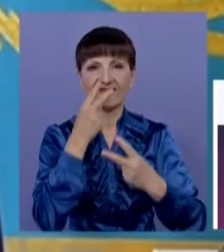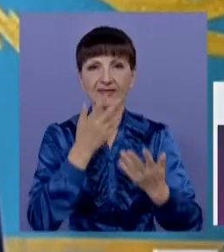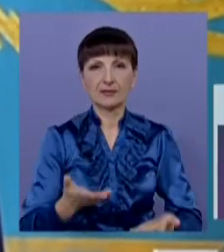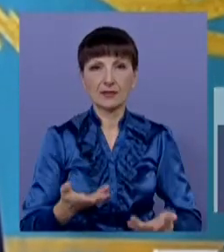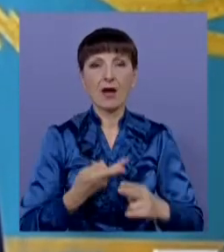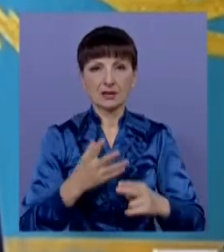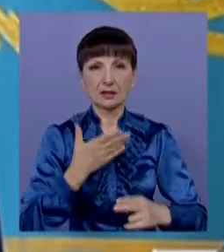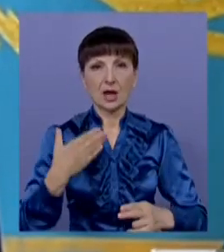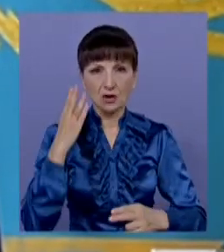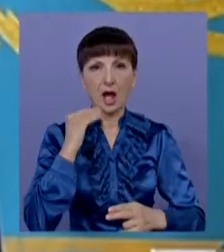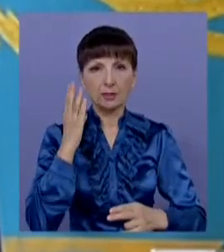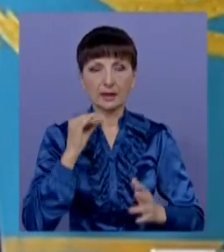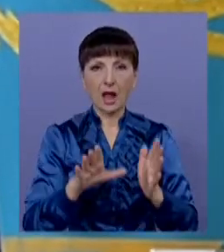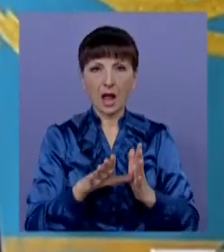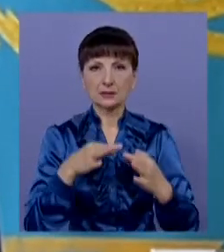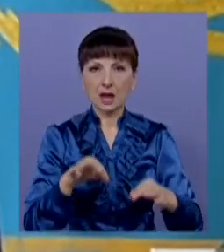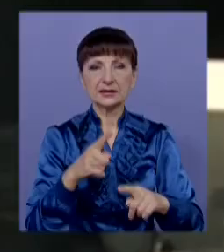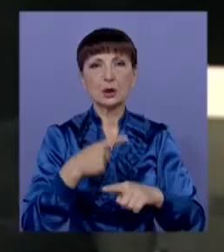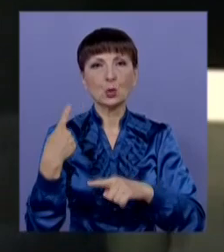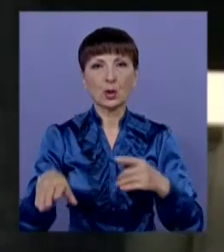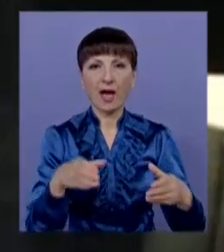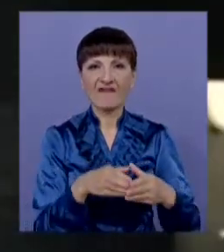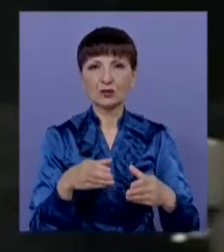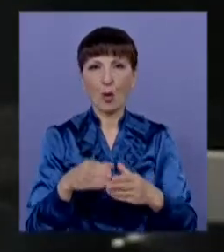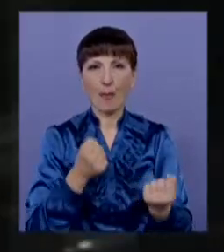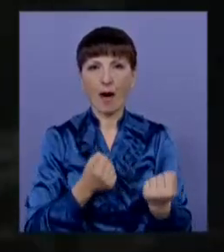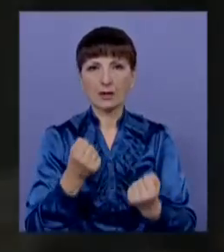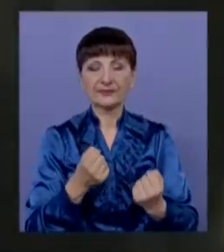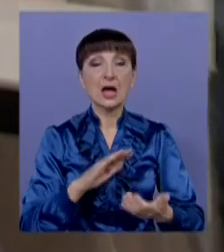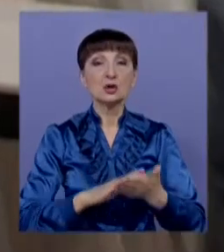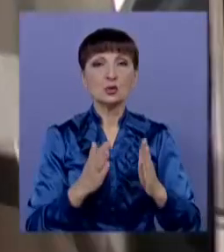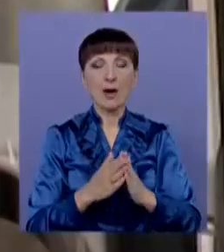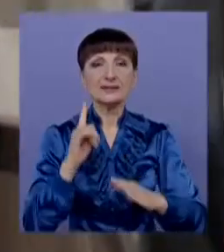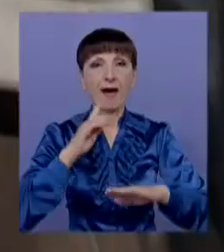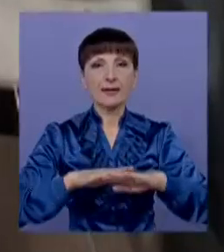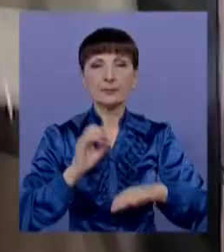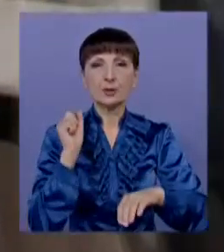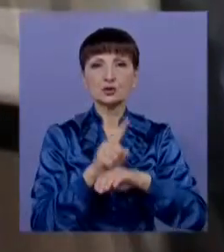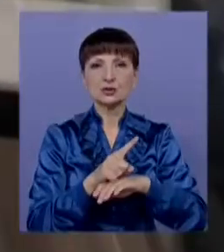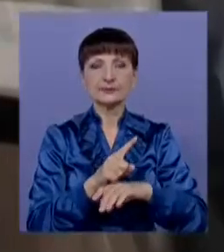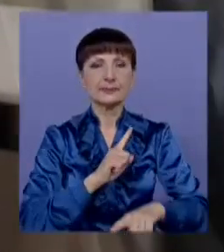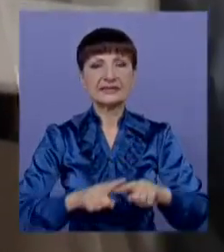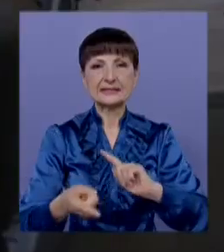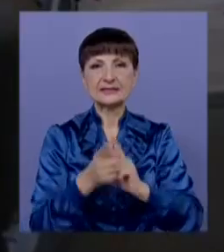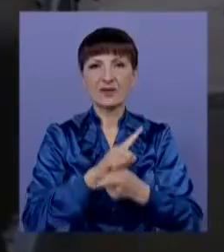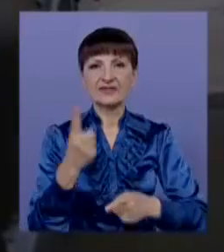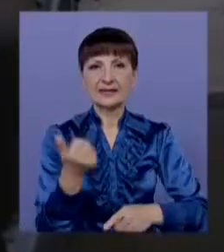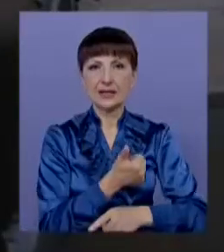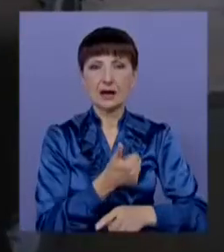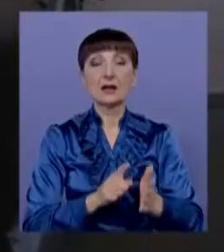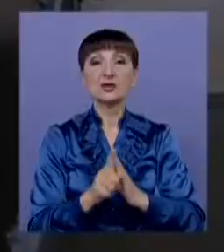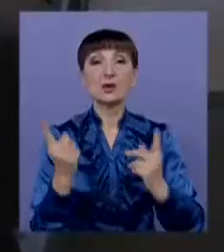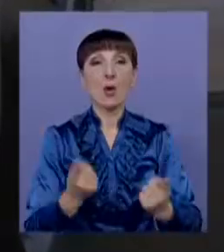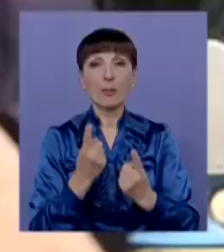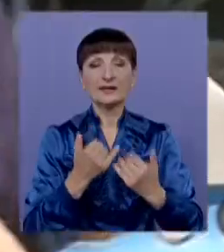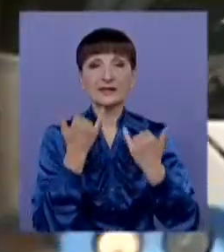Это наш Алматы Электротранс или другие автопарки? Ситуацию аким поручил исправить в недельный срок и начать с элементарного.